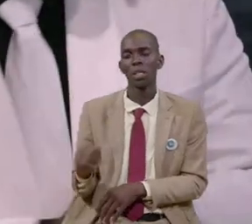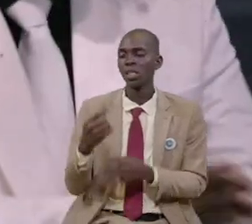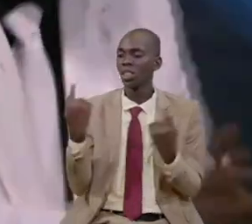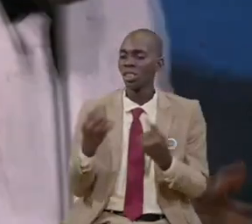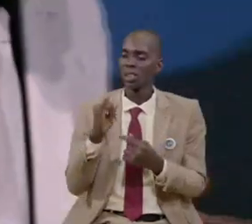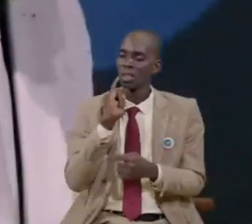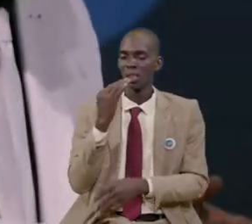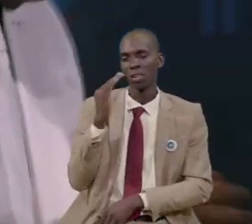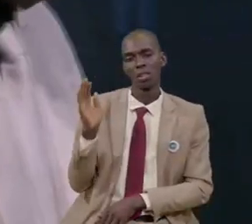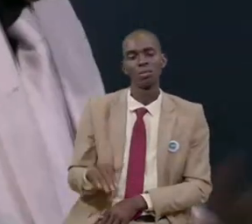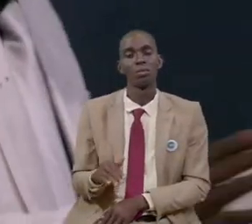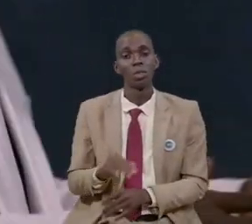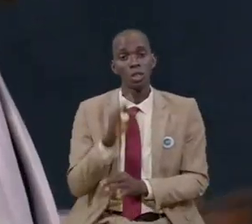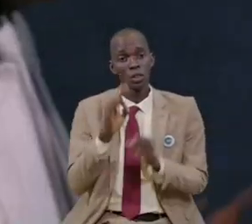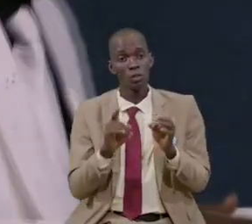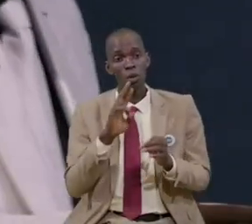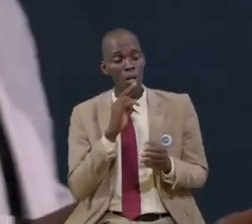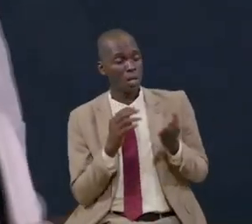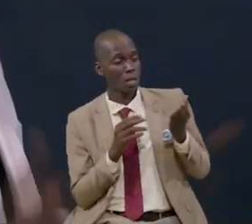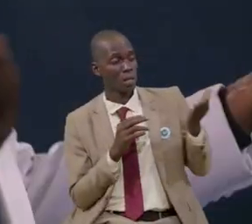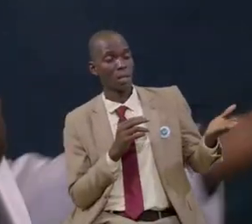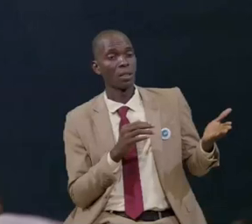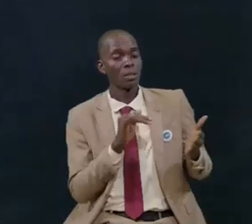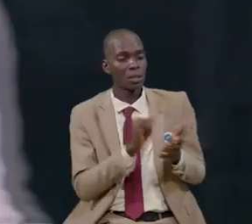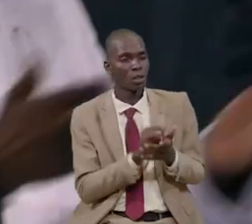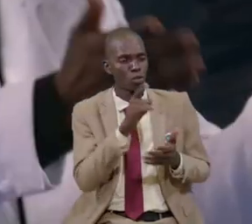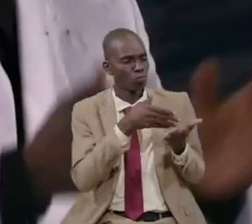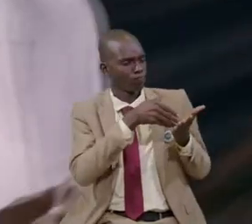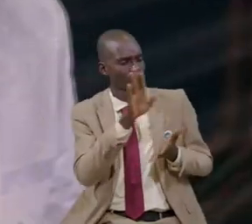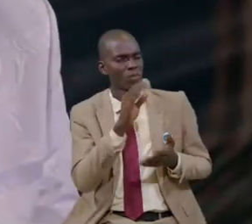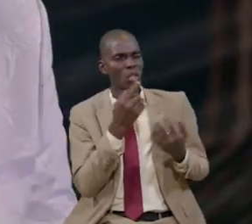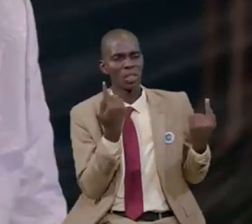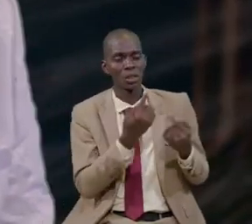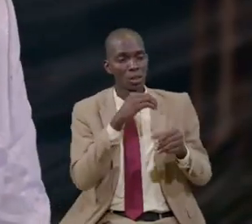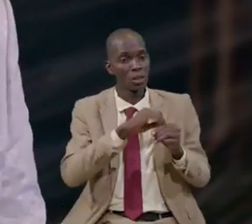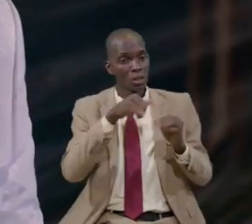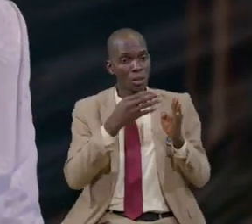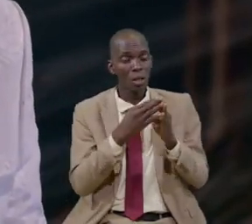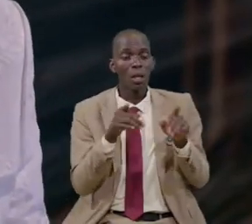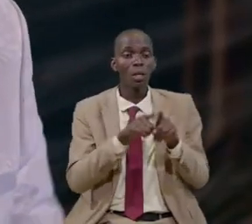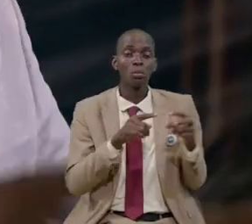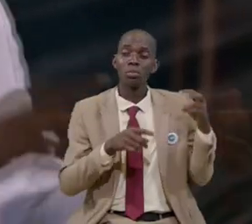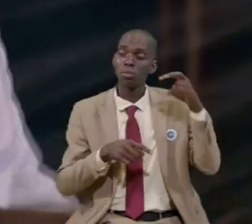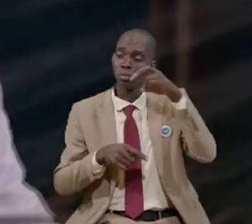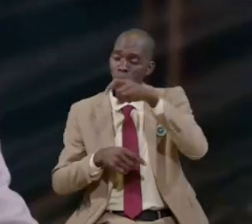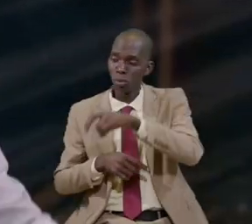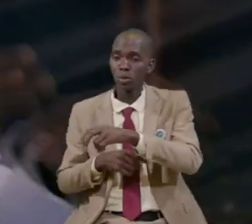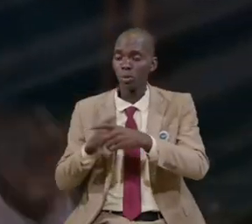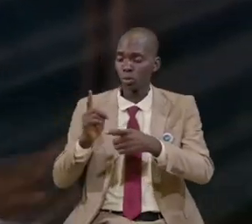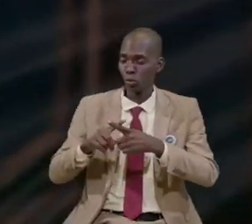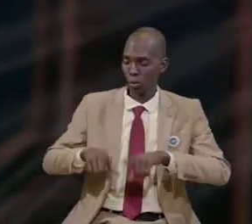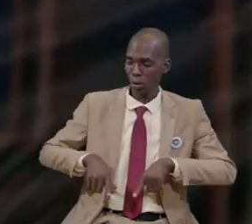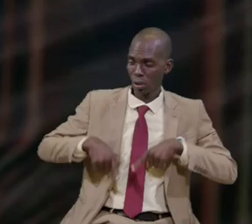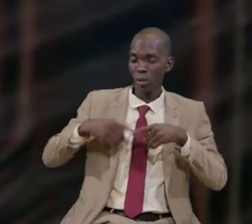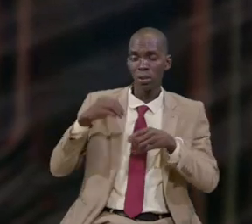et le péché était rejeté, arrivé à ce côté comme vous êtes là, pour vivre là-bas, dans votre coin, dans